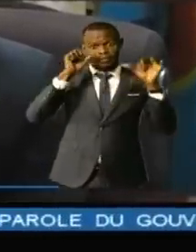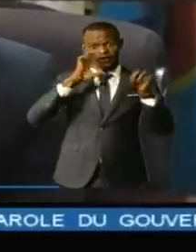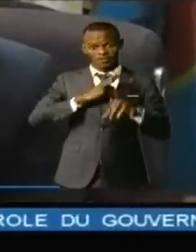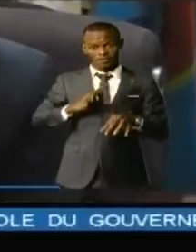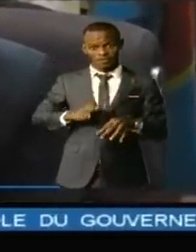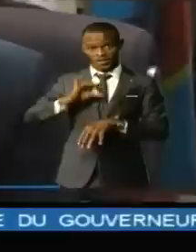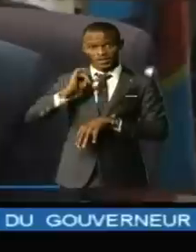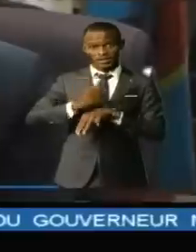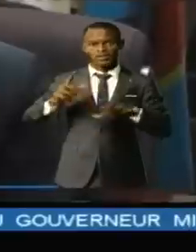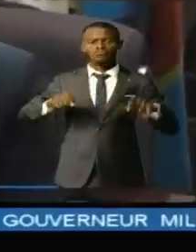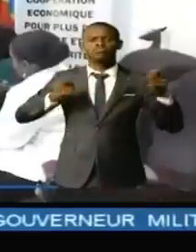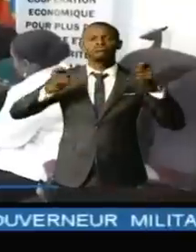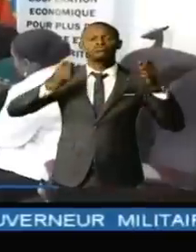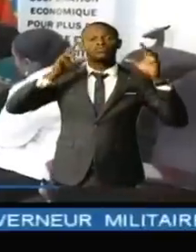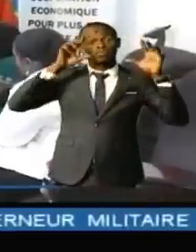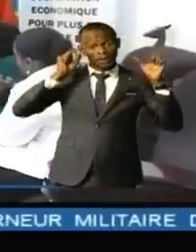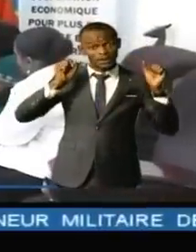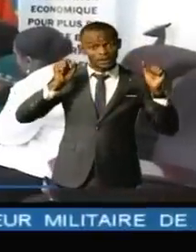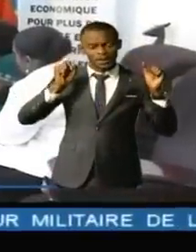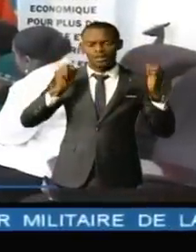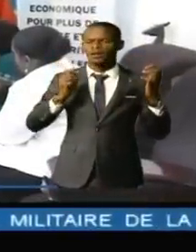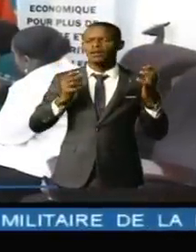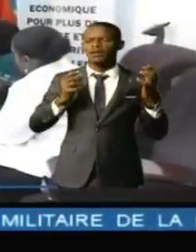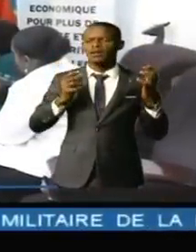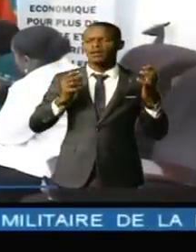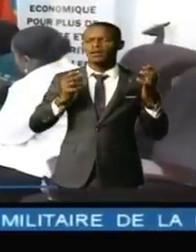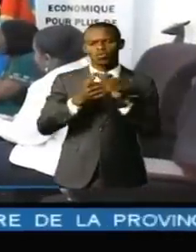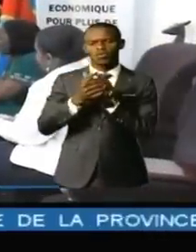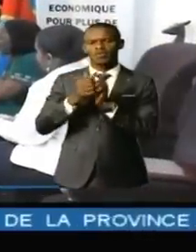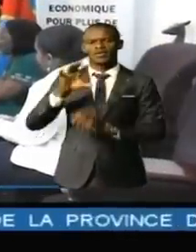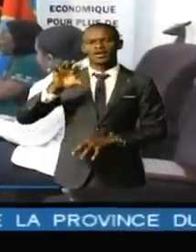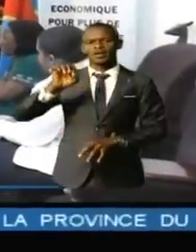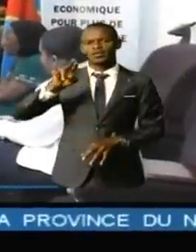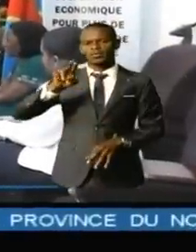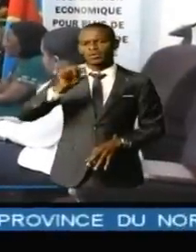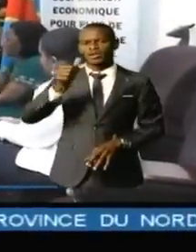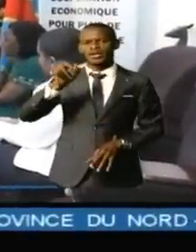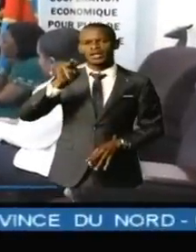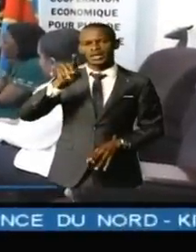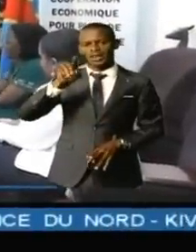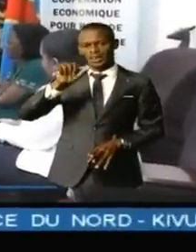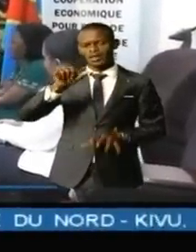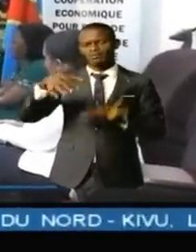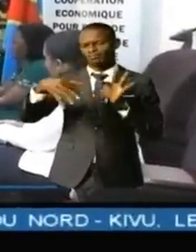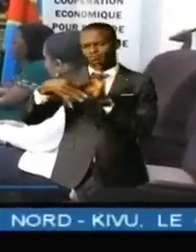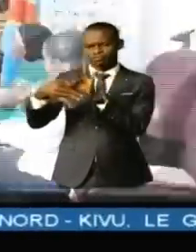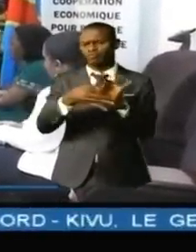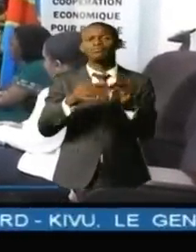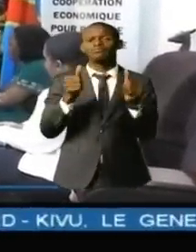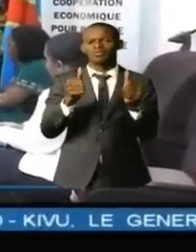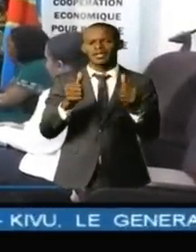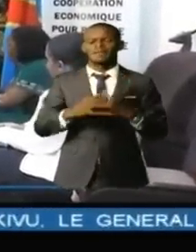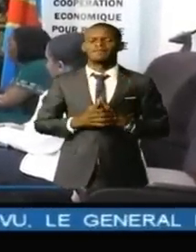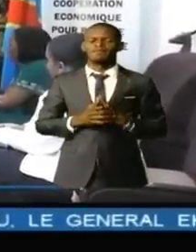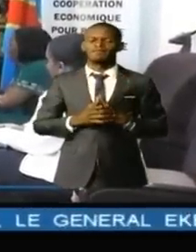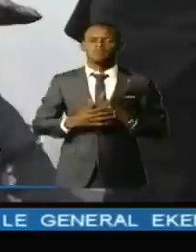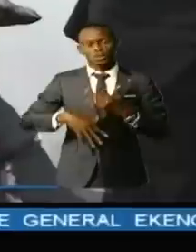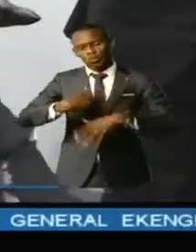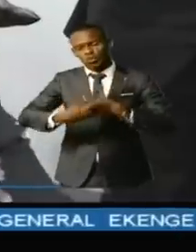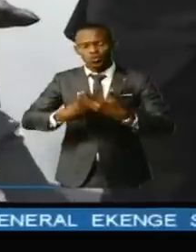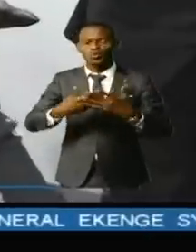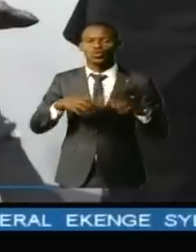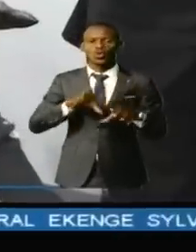Tshisekedi, à la tête de l'État. Aujourd'hui, avec l'adhésion de la RDC à l'East African